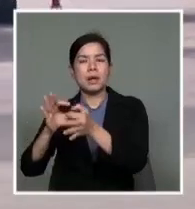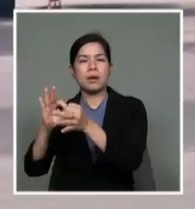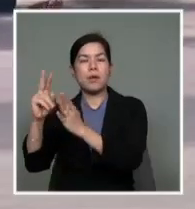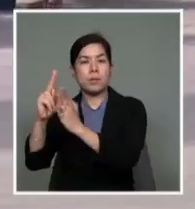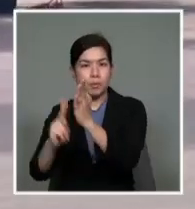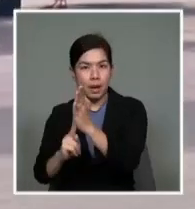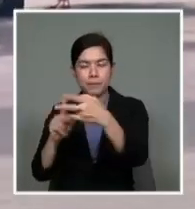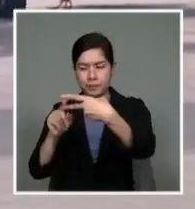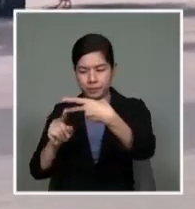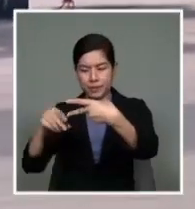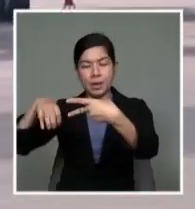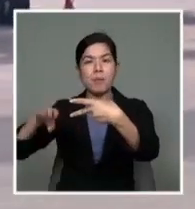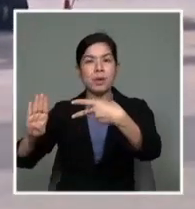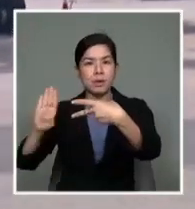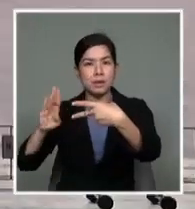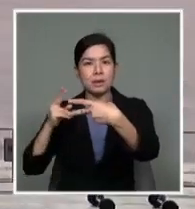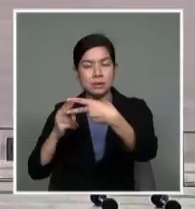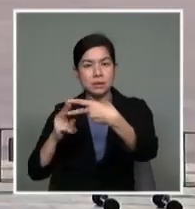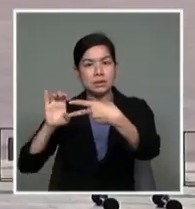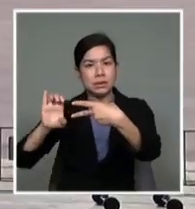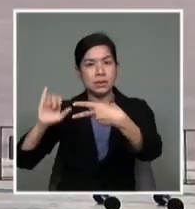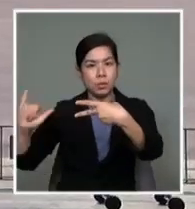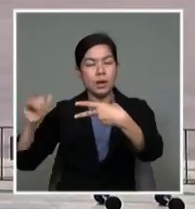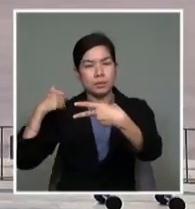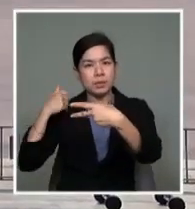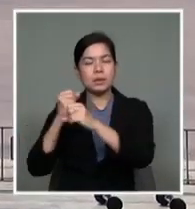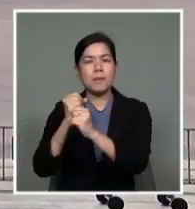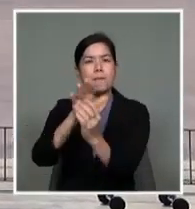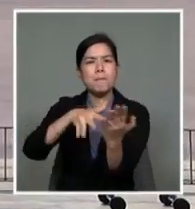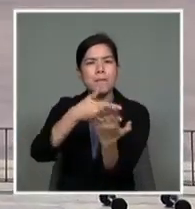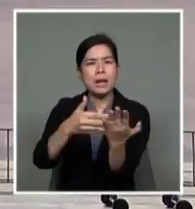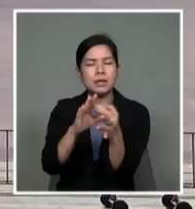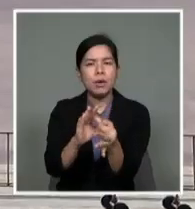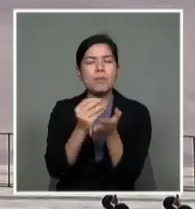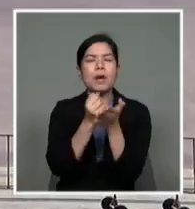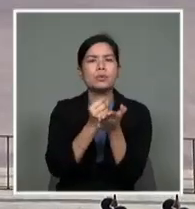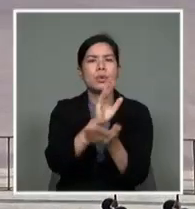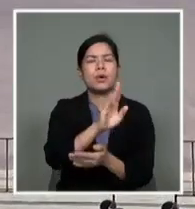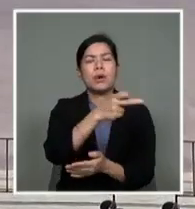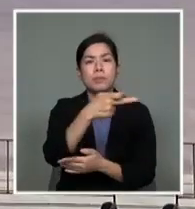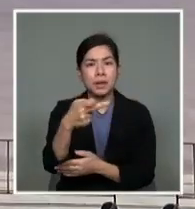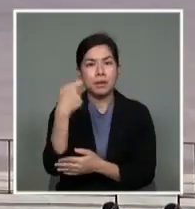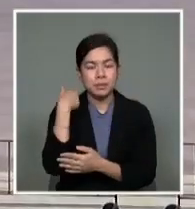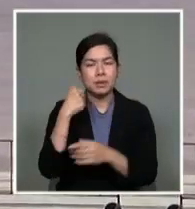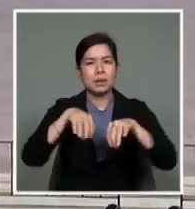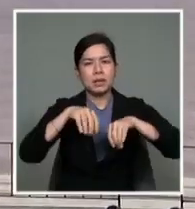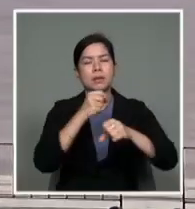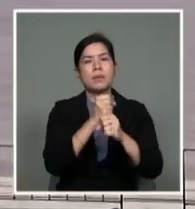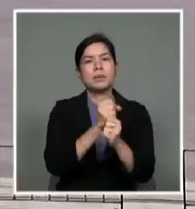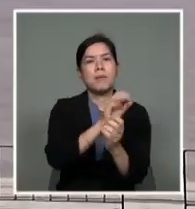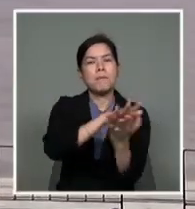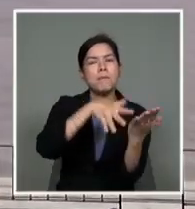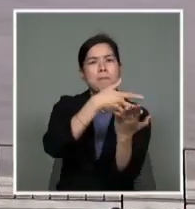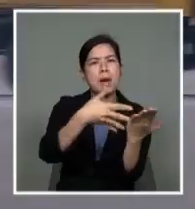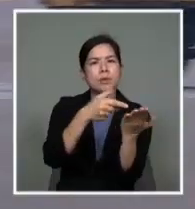ท EY Corporate Services หรือว่า EY เป็นผู้ทำแผนฟื้นฟูค่ะก็จะร่วมกันจัดทำแผนฟื้นฟูเพื่อเสนอต่อเจ้า